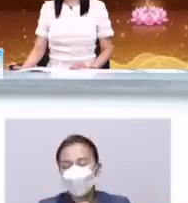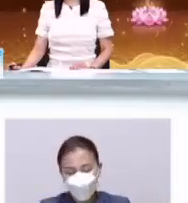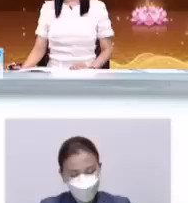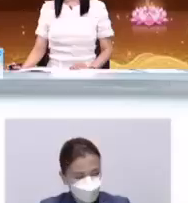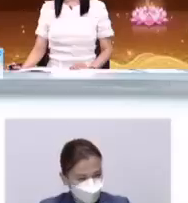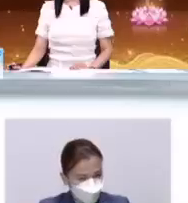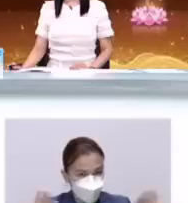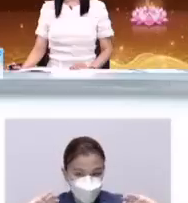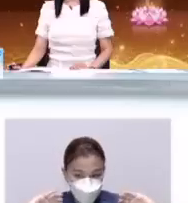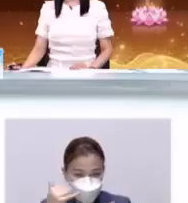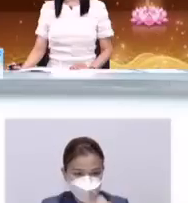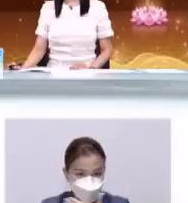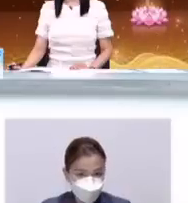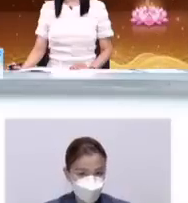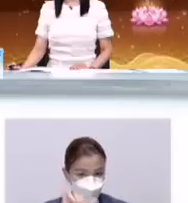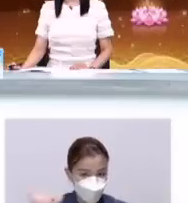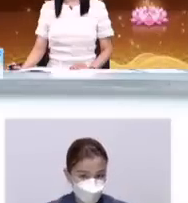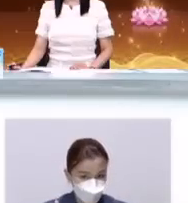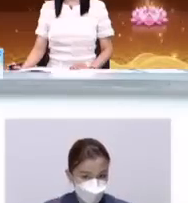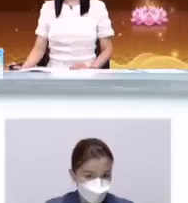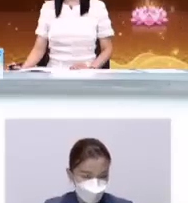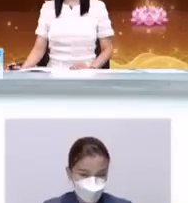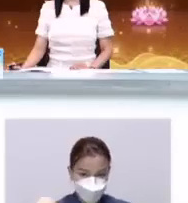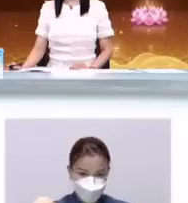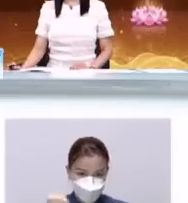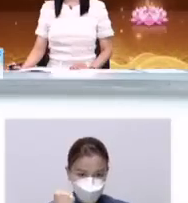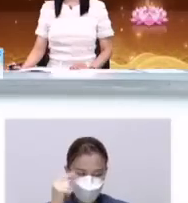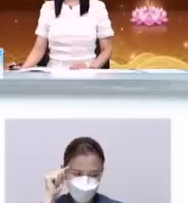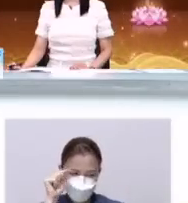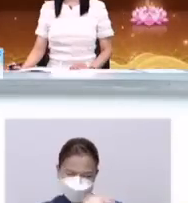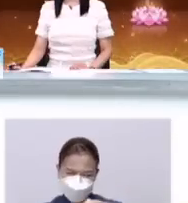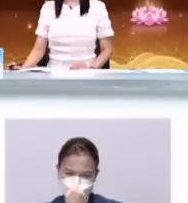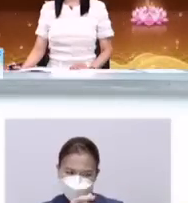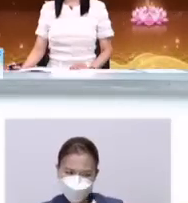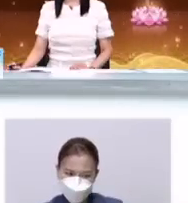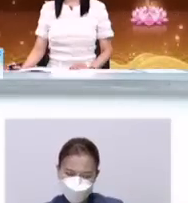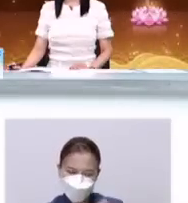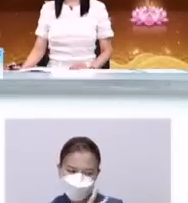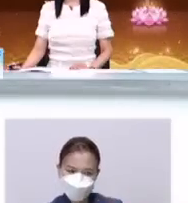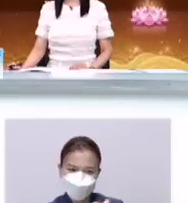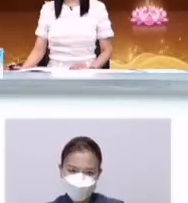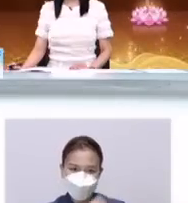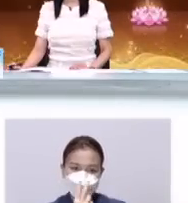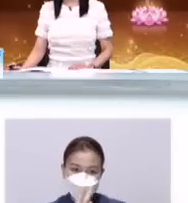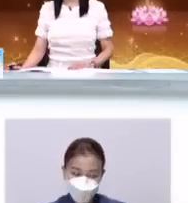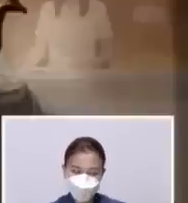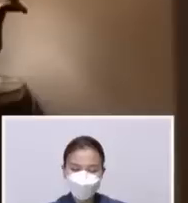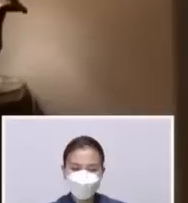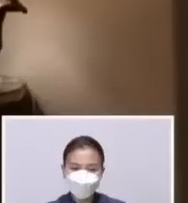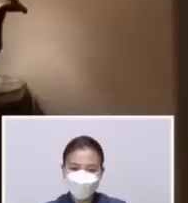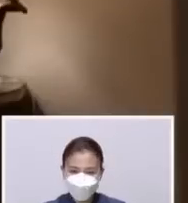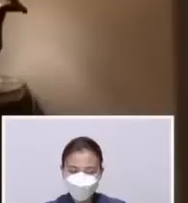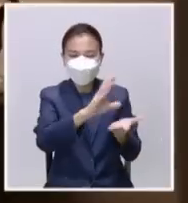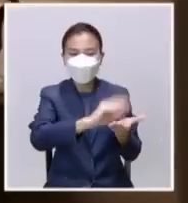ปก็เลยกำลังจะกลับมาใช้มาตรการคุมเข้มโควิดโดยเฉพาะพุ่งเป้าไปที่กลุ่มคนเหล่านี้ละค่ะติดตามรายละเอียดพร้อมๆกันนะคะ เชิญ